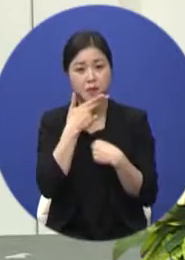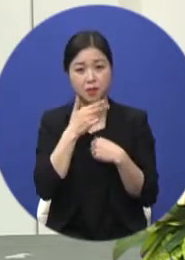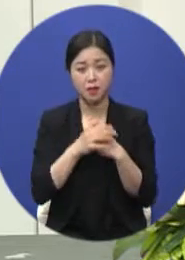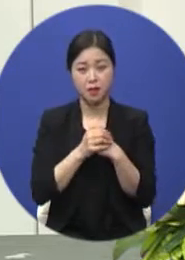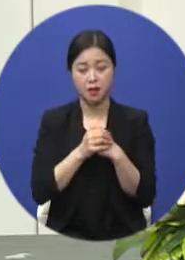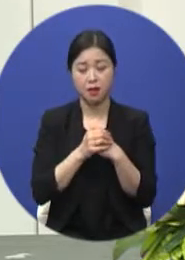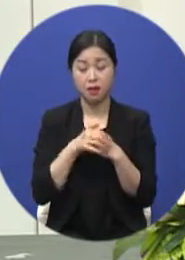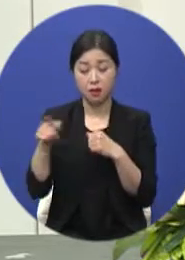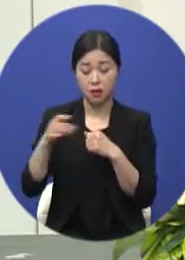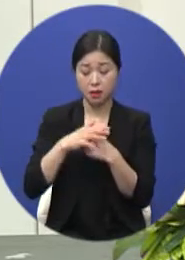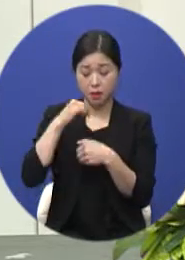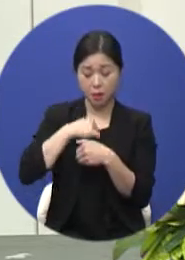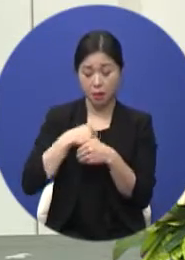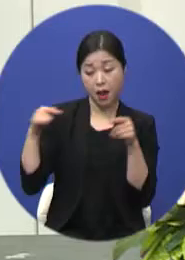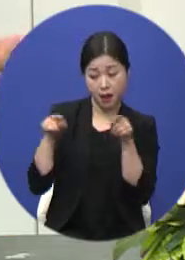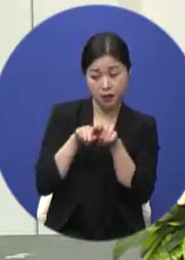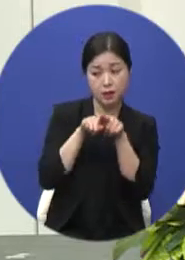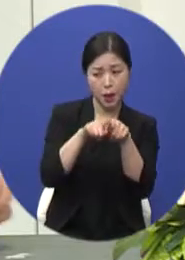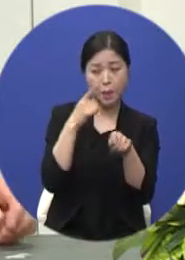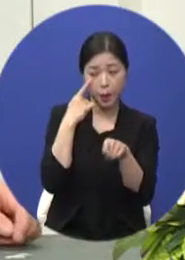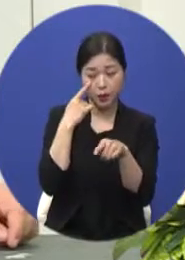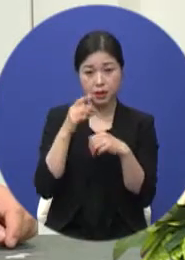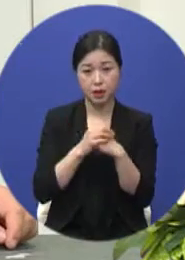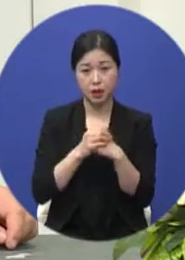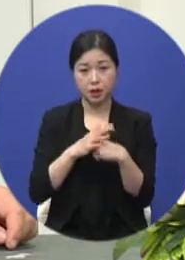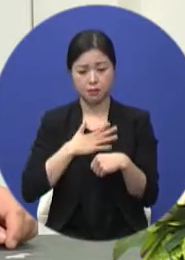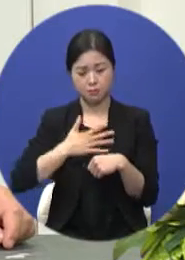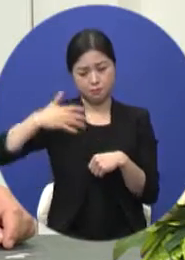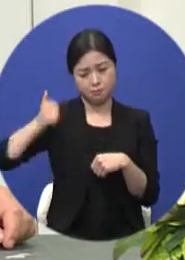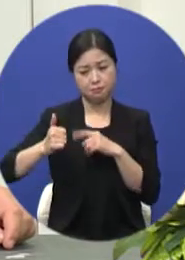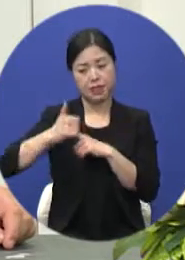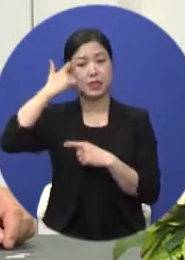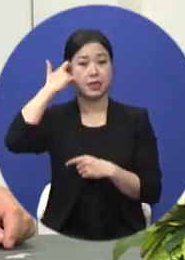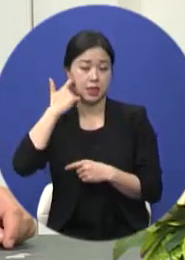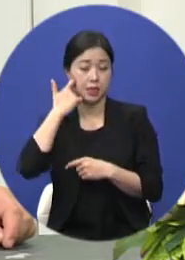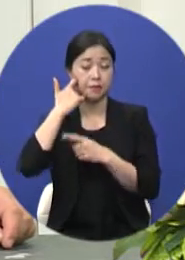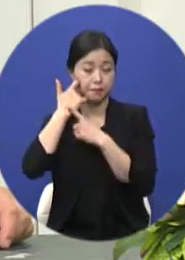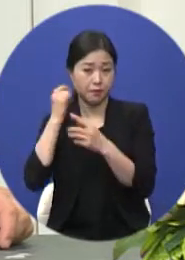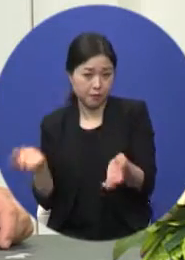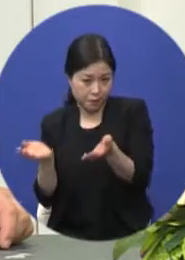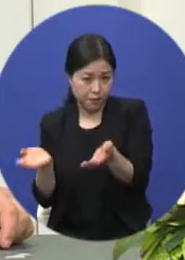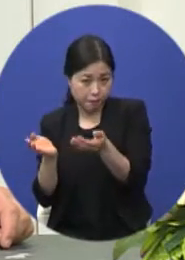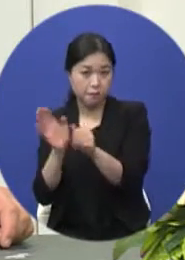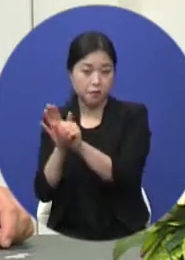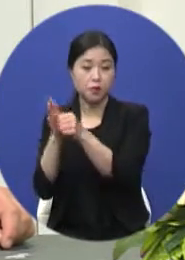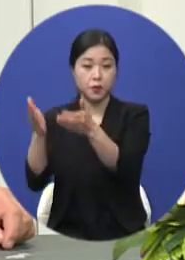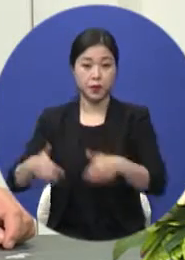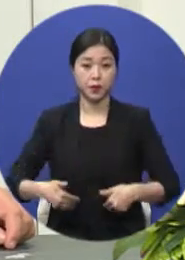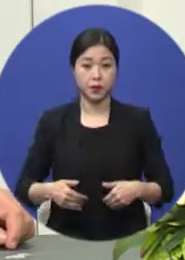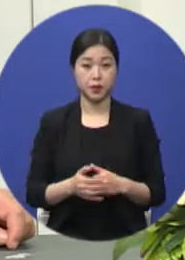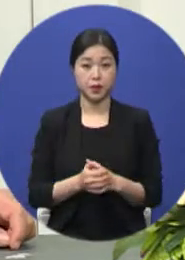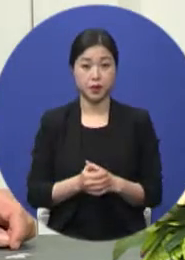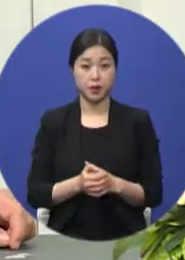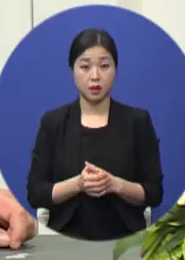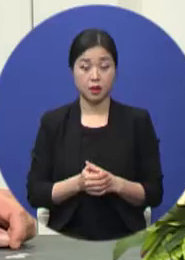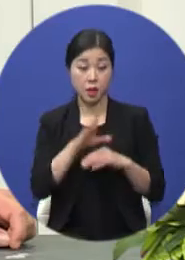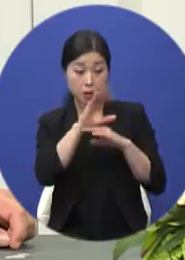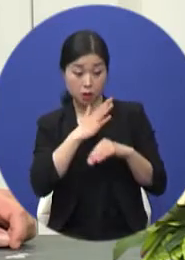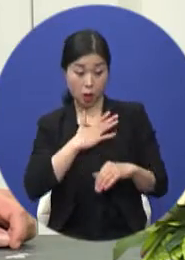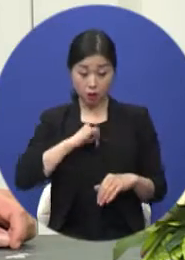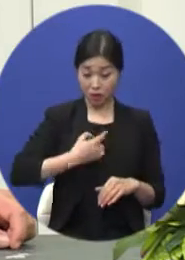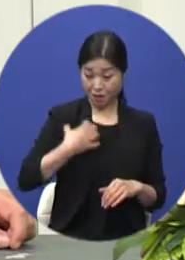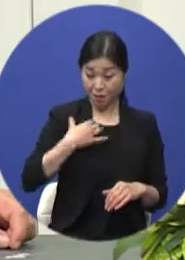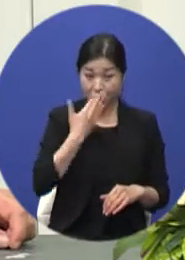심리적으로 같이 가자. 주인의식을 이제 그렇죠. 네, 심어주는 거죠. 남자분들에게. 그렇죠. 이 방송도요. 이거. 제가 혼자 하려면 못하는